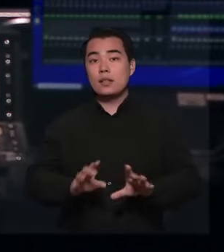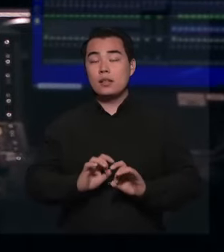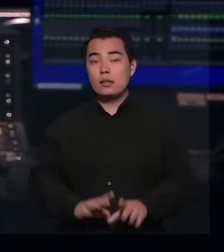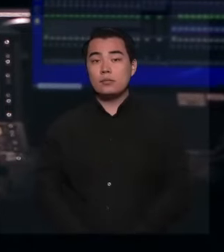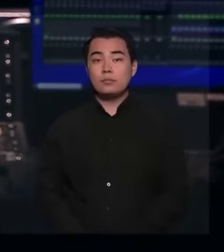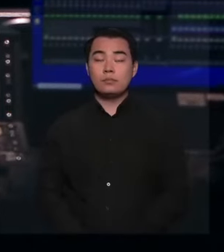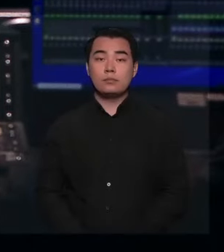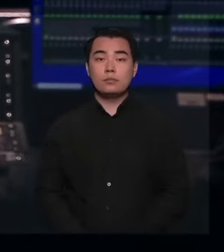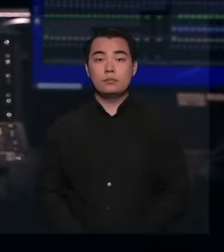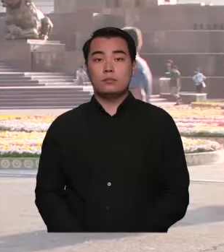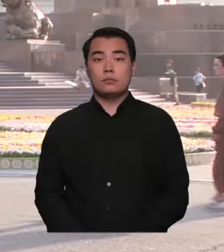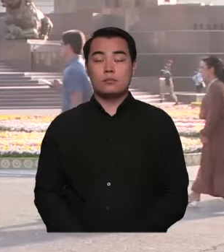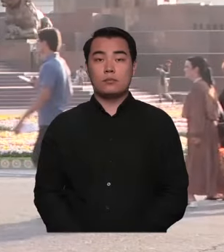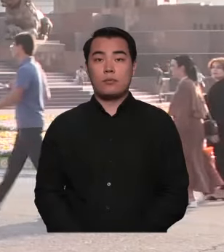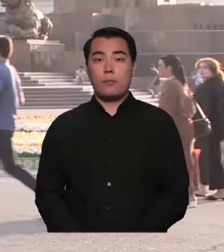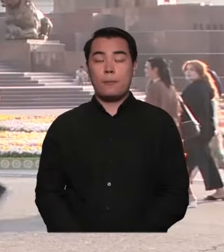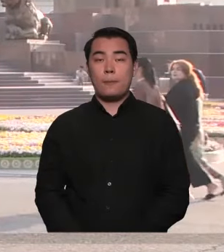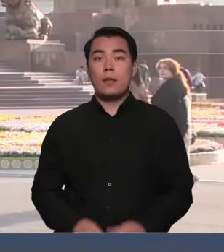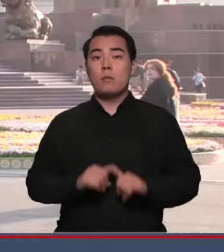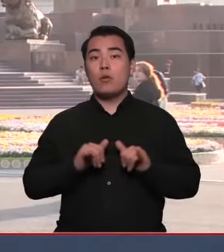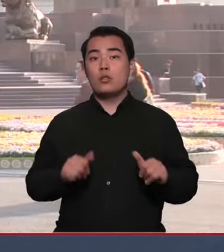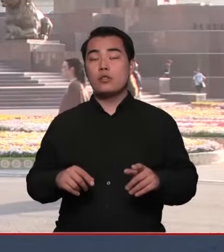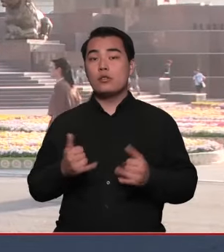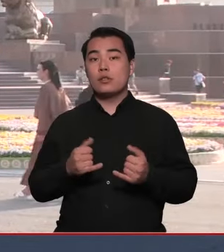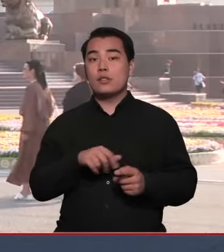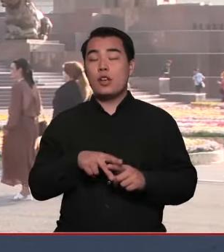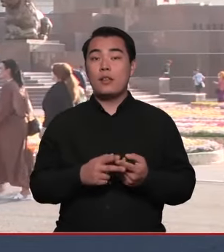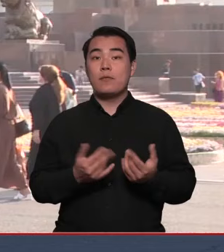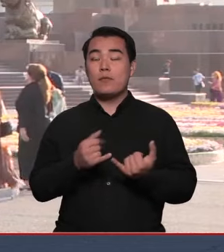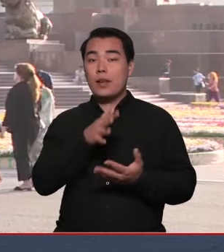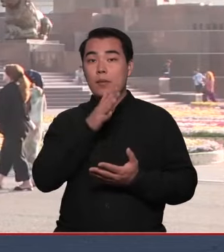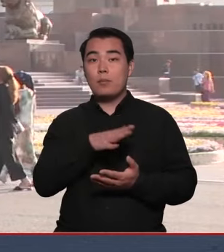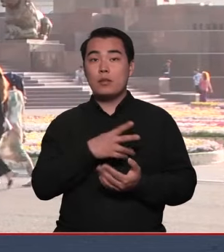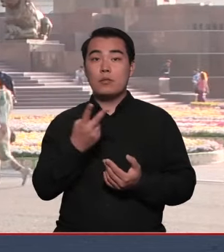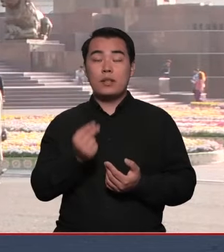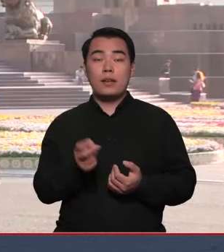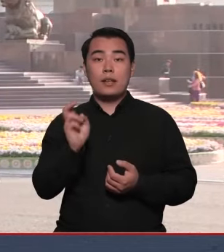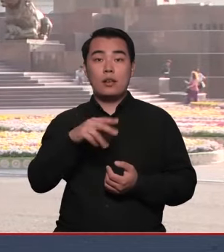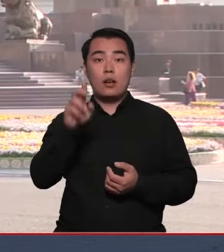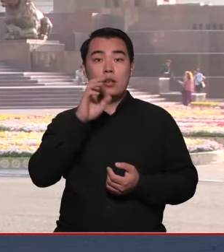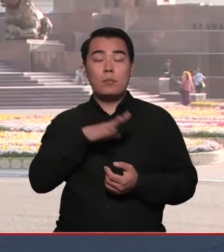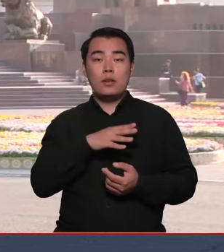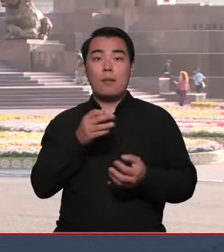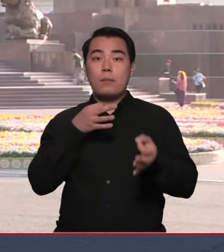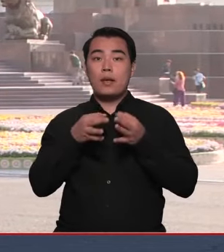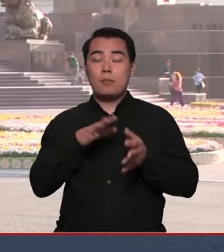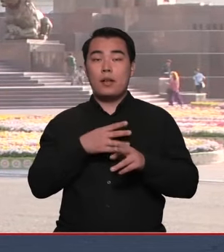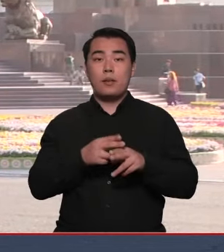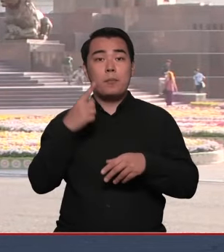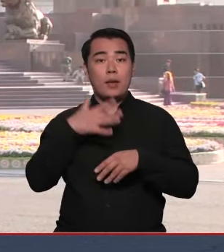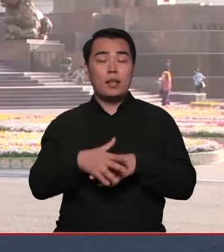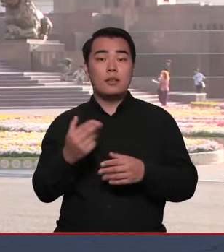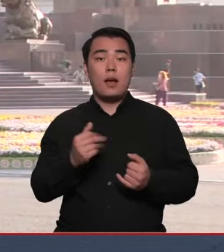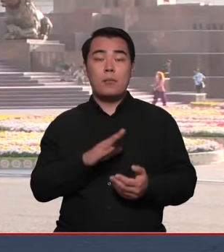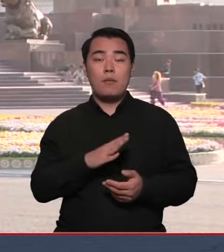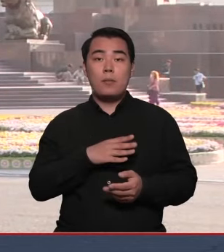Кунсая Курмет. Большая часть времени двухдневного государственного визита была посвящена переговорам. Оно и понятно, ведь